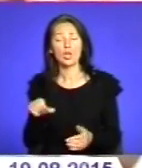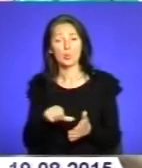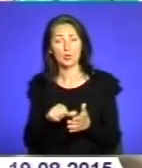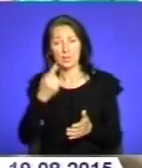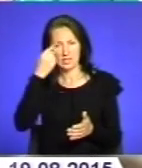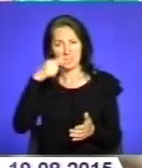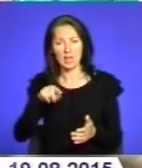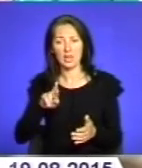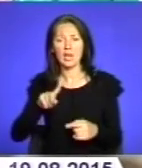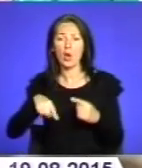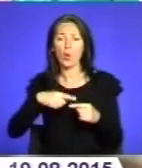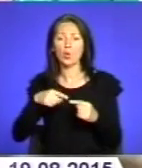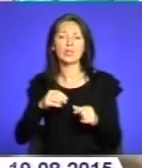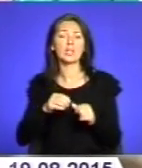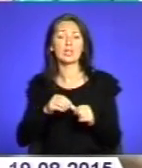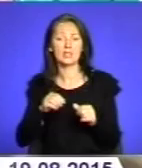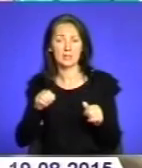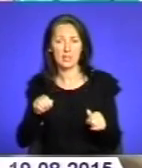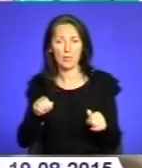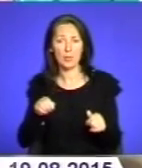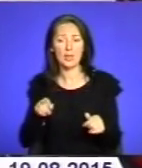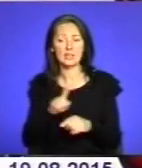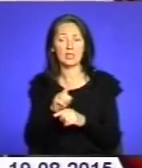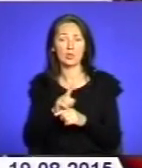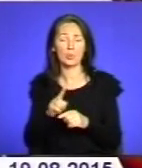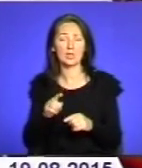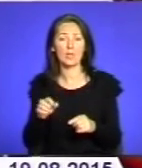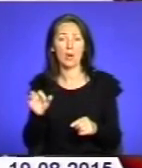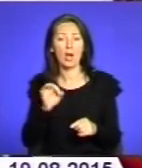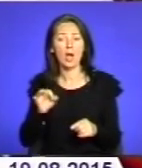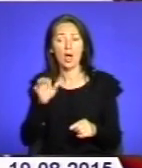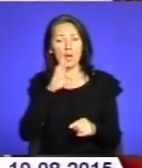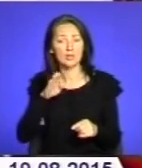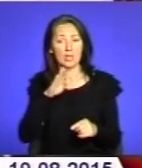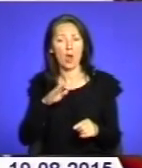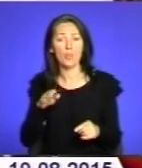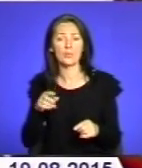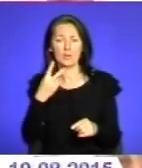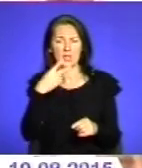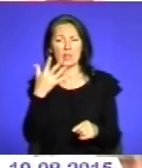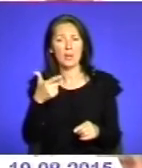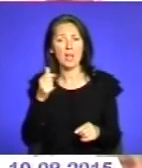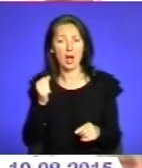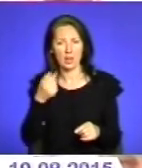знає, як крутили землями за тернопільським ставом, 25 гектарами. Правда знаєте?